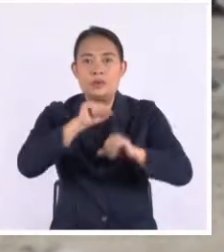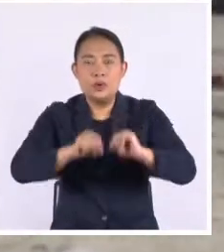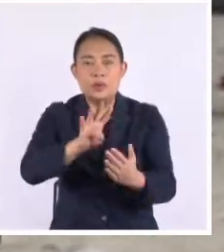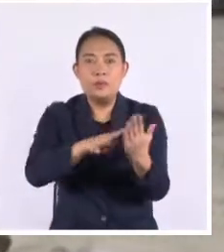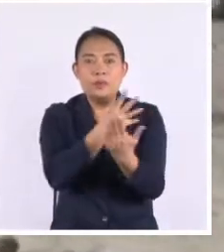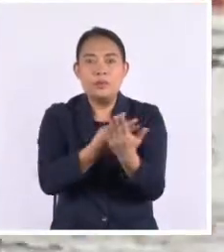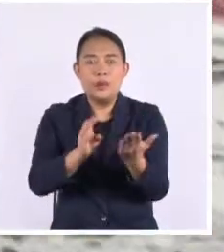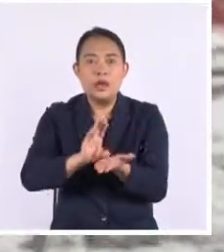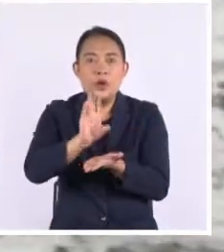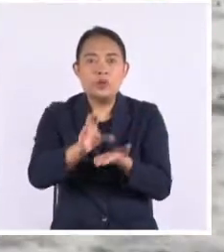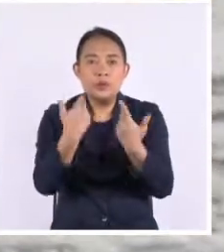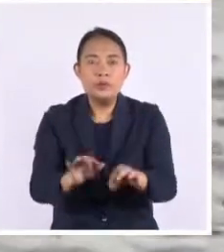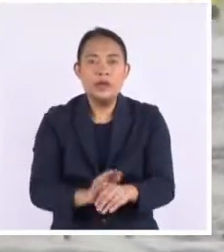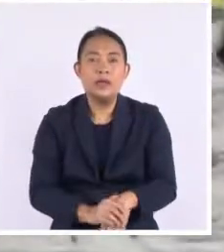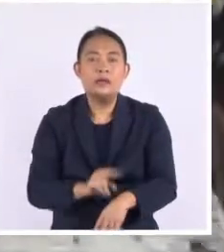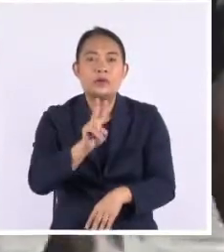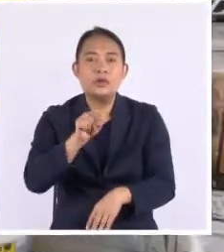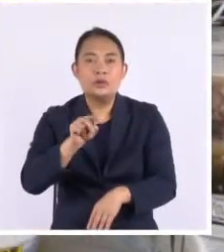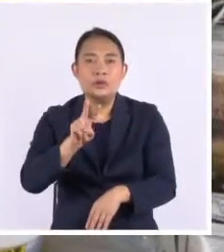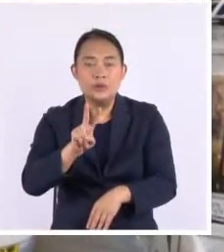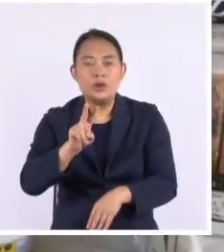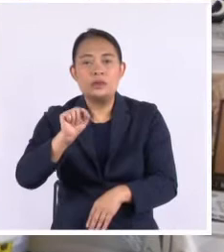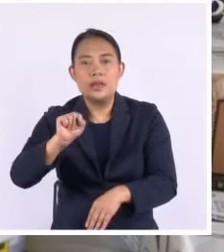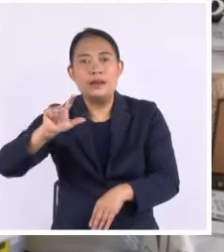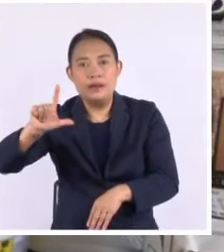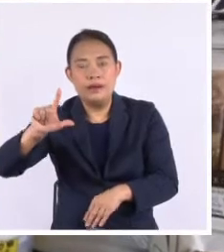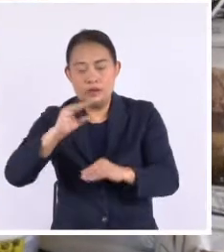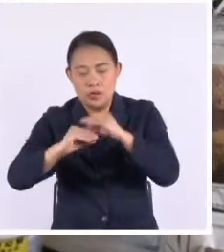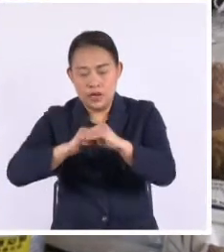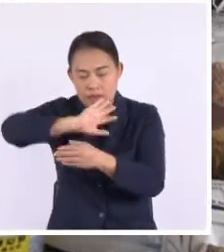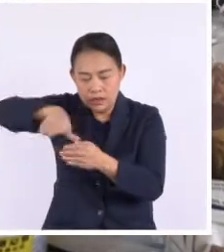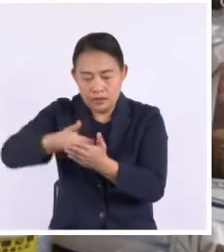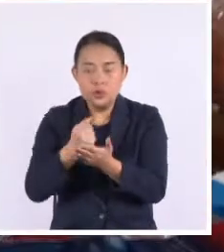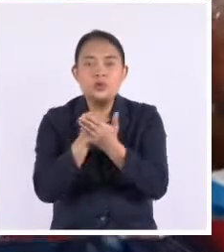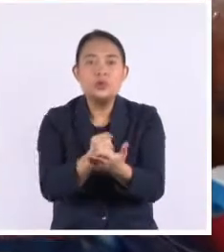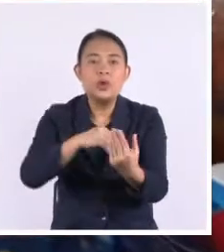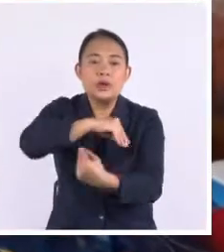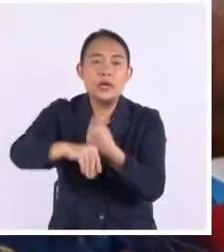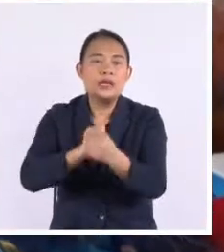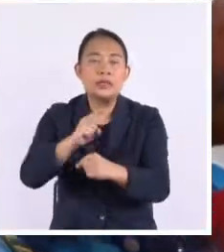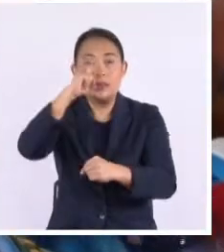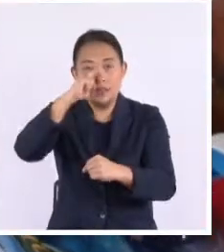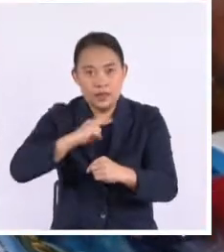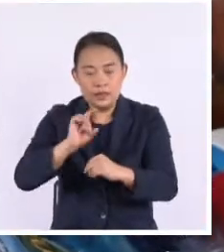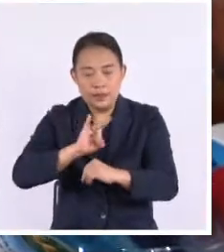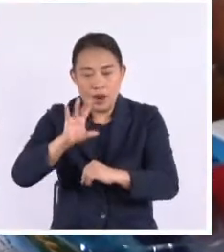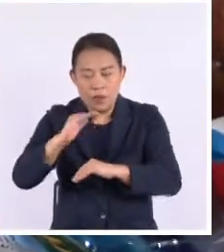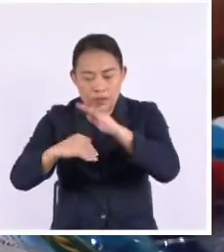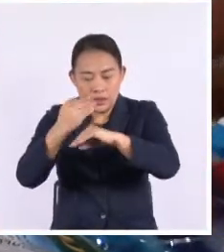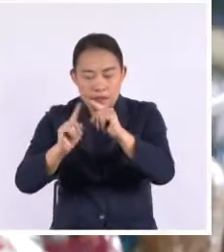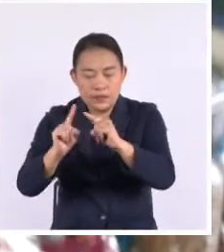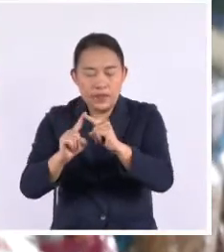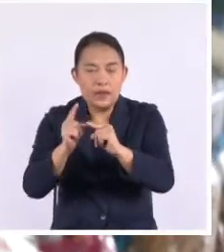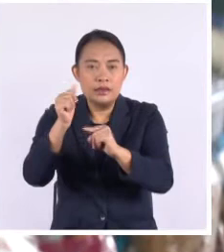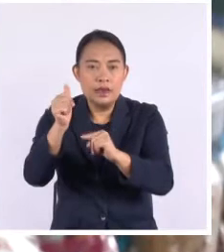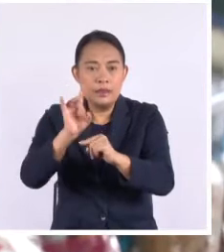ทุนไปแล้วรวมกล่าว 2.23ล้านบาทนะครับชื่อว่าโครงการทั้งหมดจะไม่ได้ช่วยแค่เรื่องของเศรษฐกิจภายในประเทศได้กลับมาเติบโตและแข่งขันได้เท่า